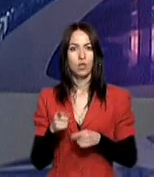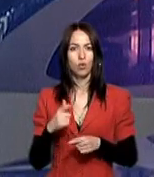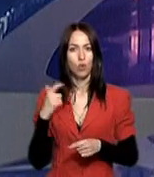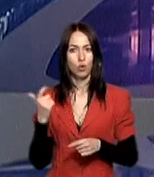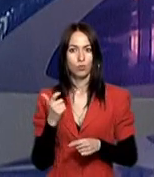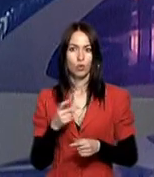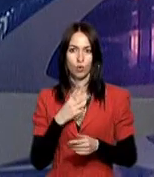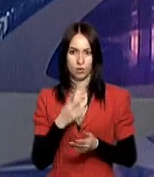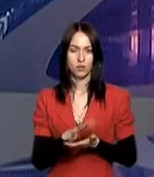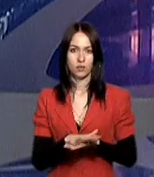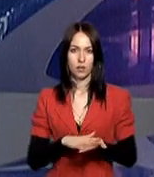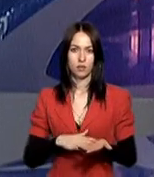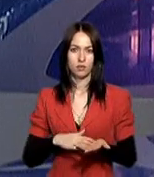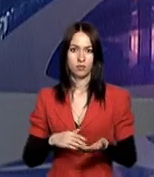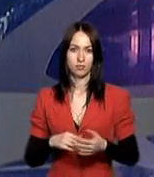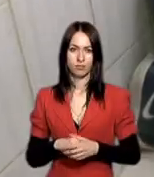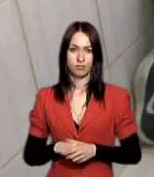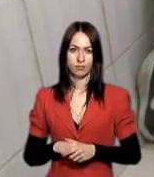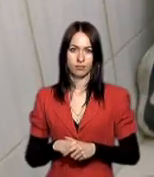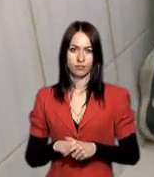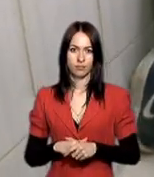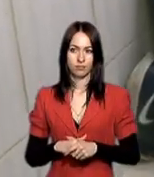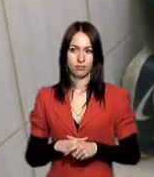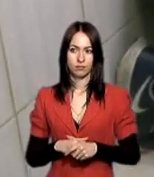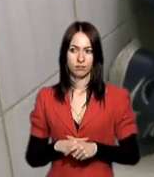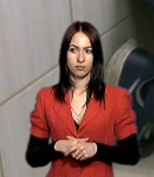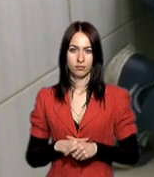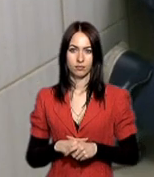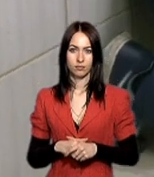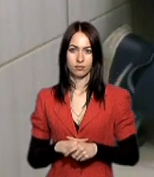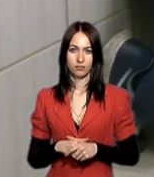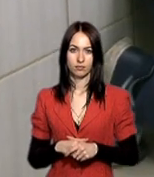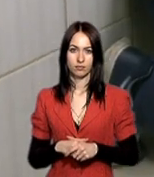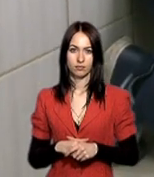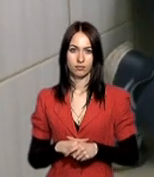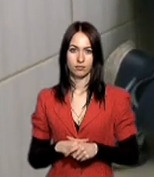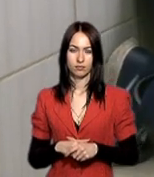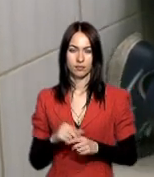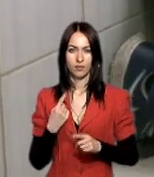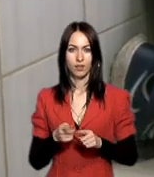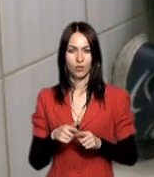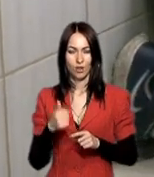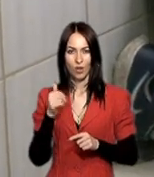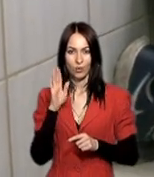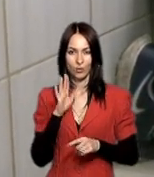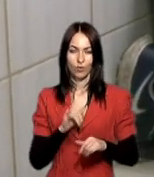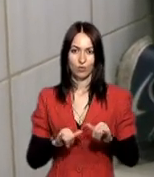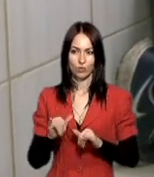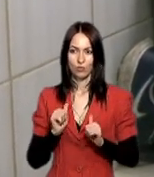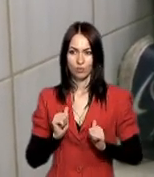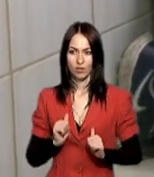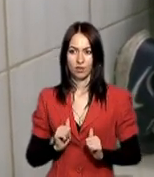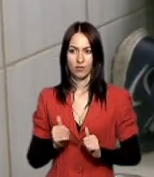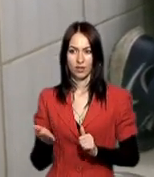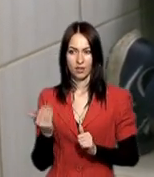господарю, дізнавалась Дар'я Родиченко. Ти у мене хороший мальчик. Ти в мене хороший, хлопчик, ти хороший. А ти